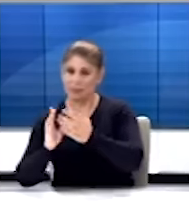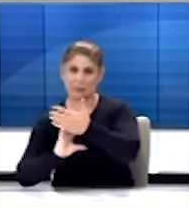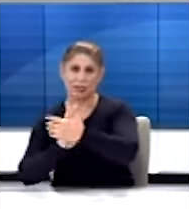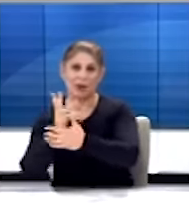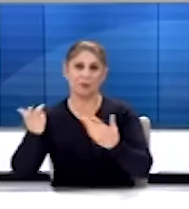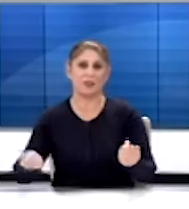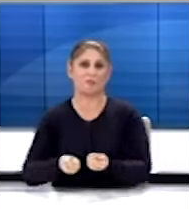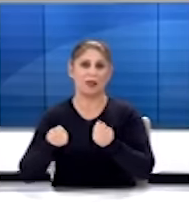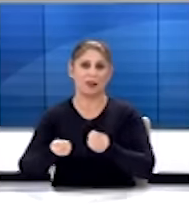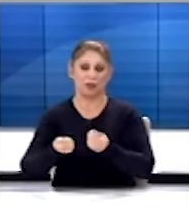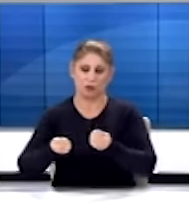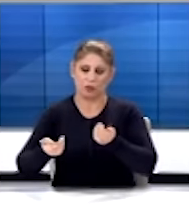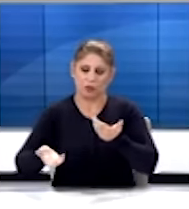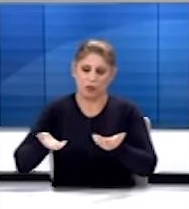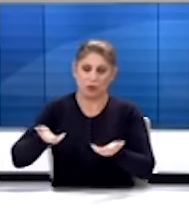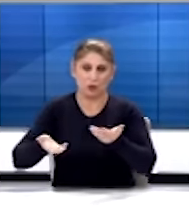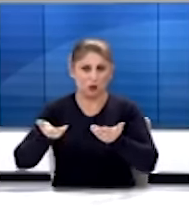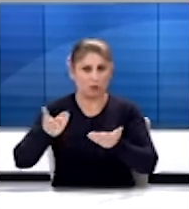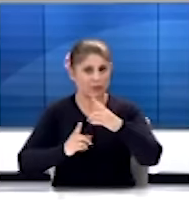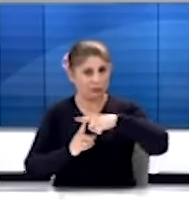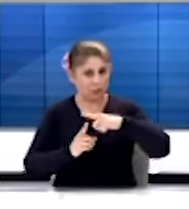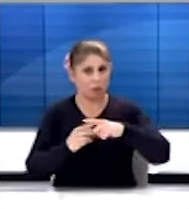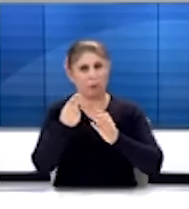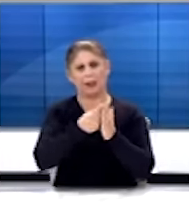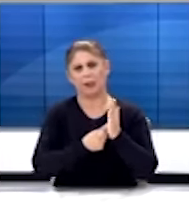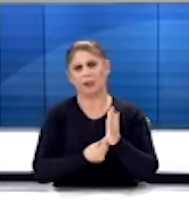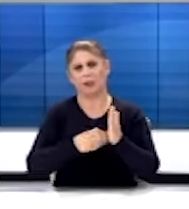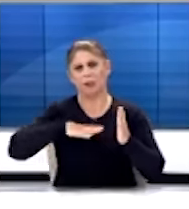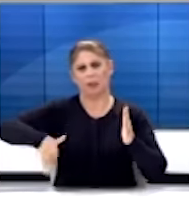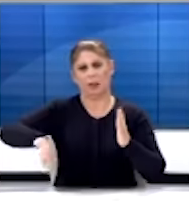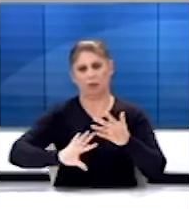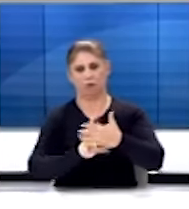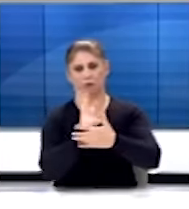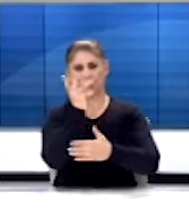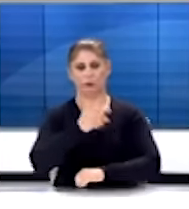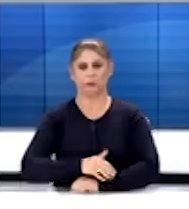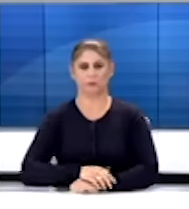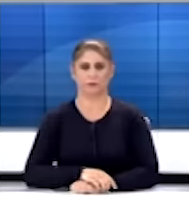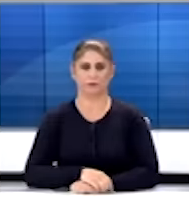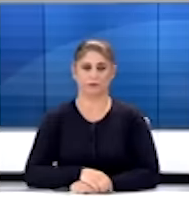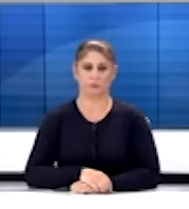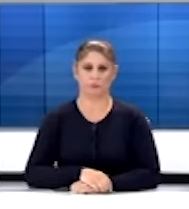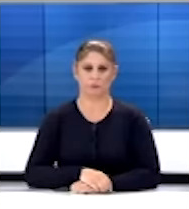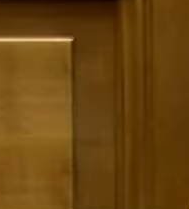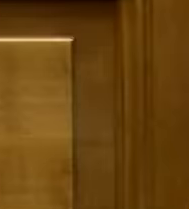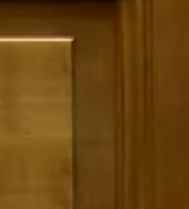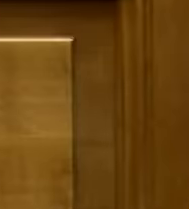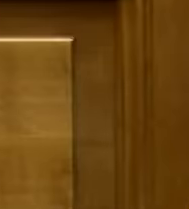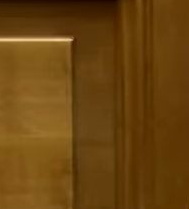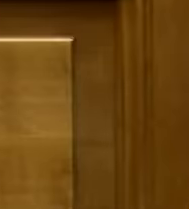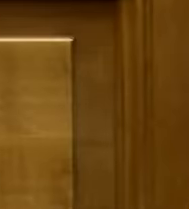της παραγωγής και της τεχνολογίας με κριτήριο τη λαϊκή ευημερία. Αυτά έχουμε εμείς στο μυαλό